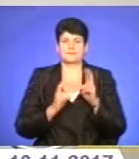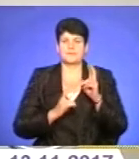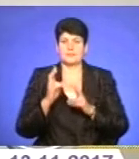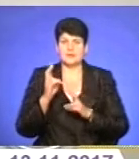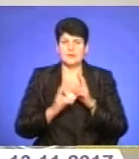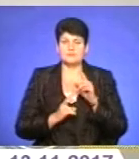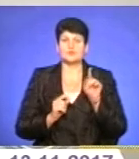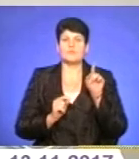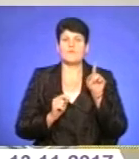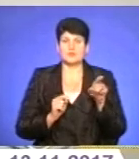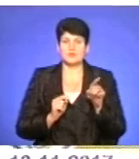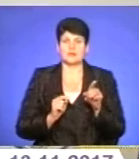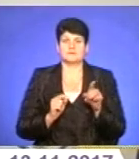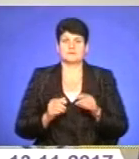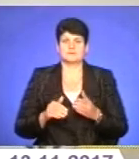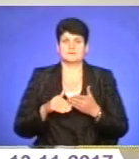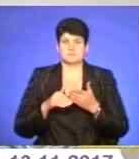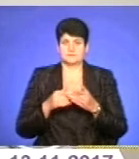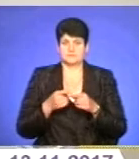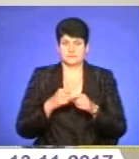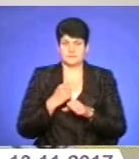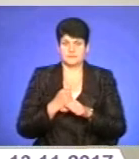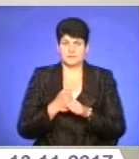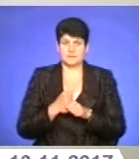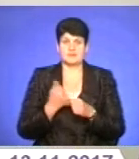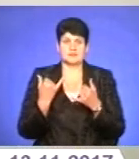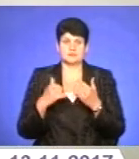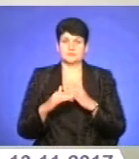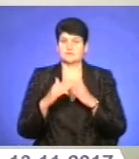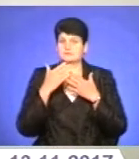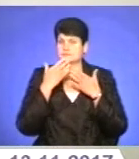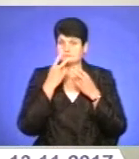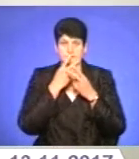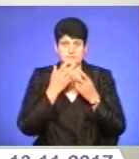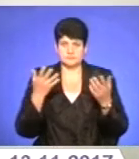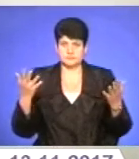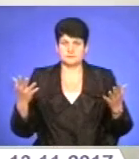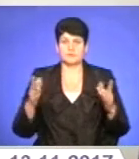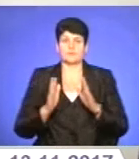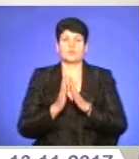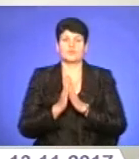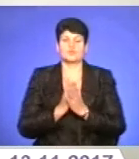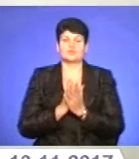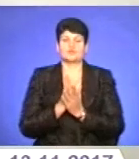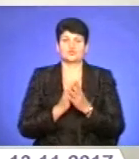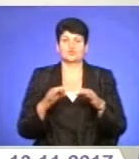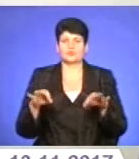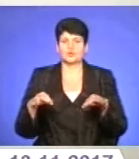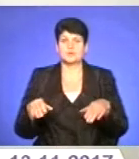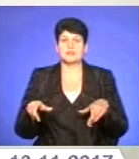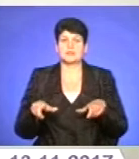вони включились в цю роботу. Ну, правда, реакції ще немає, ми ще не бачимо. Ми просимо службу автомобільних